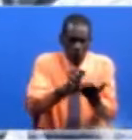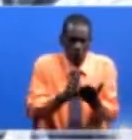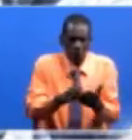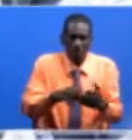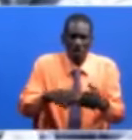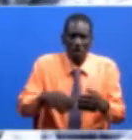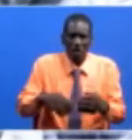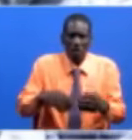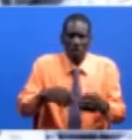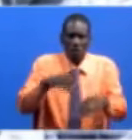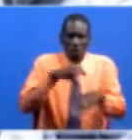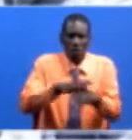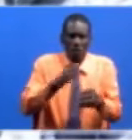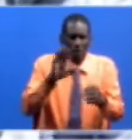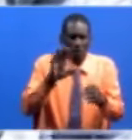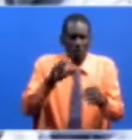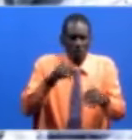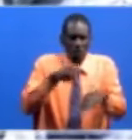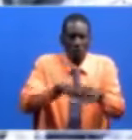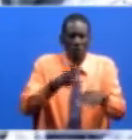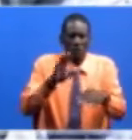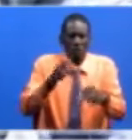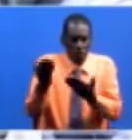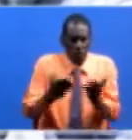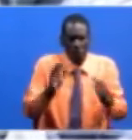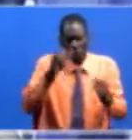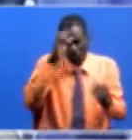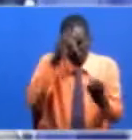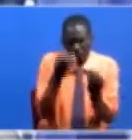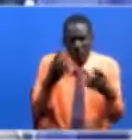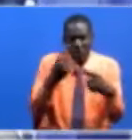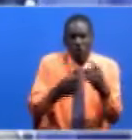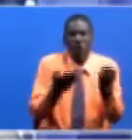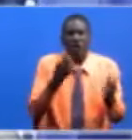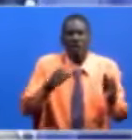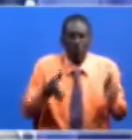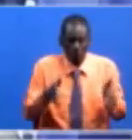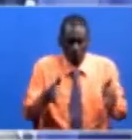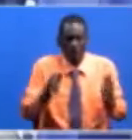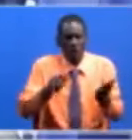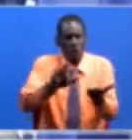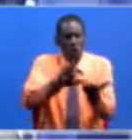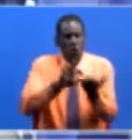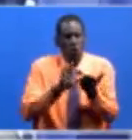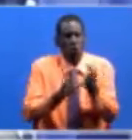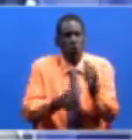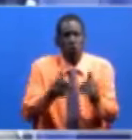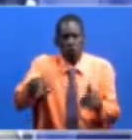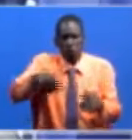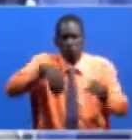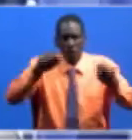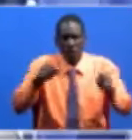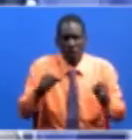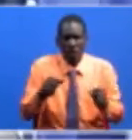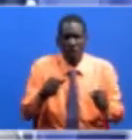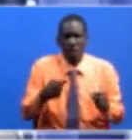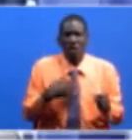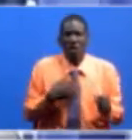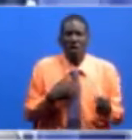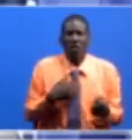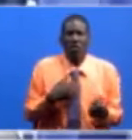by government over the years or in any other way. The debt which we agree has gone